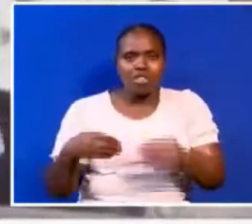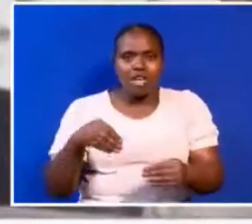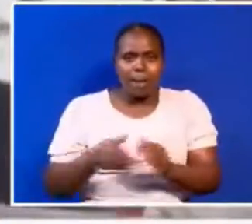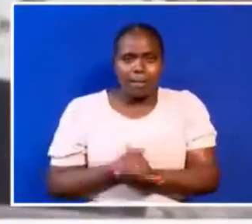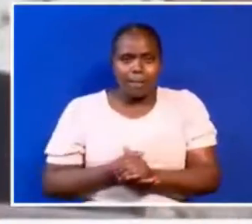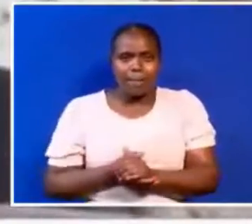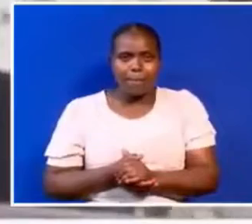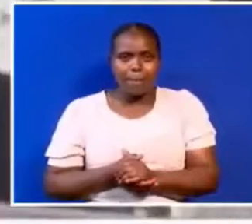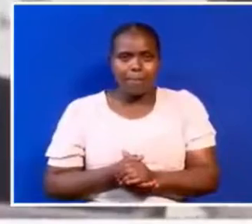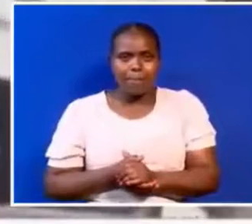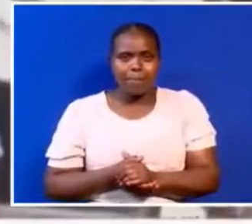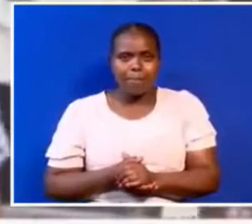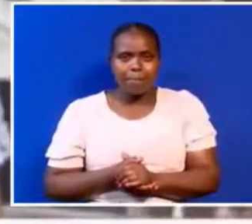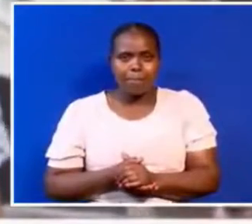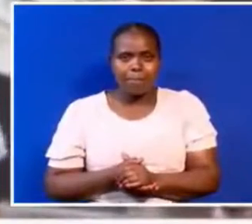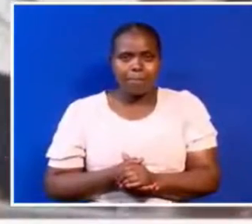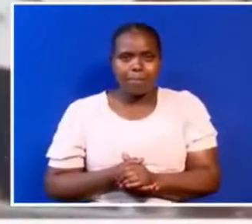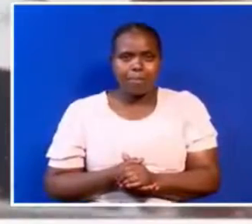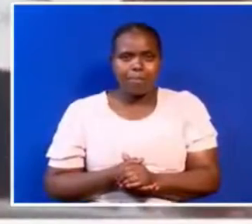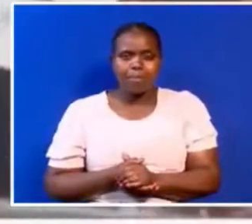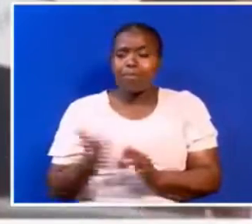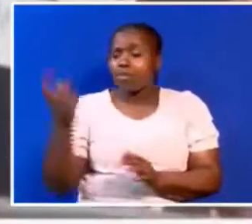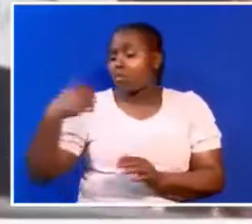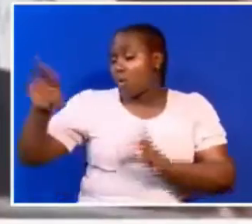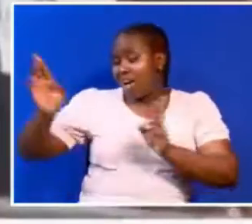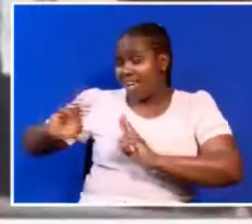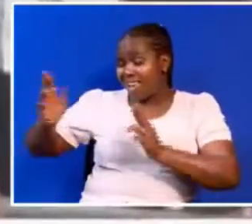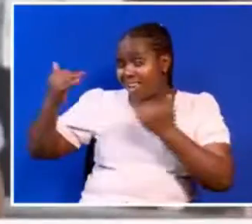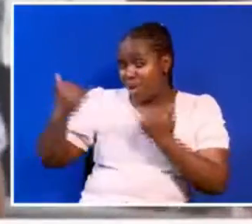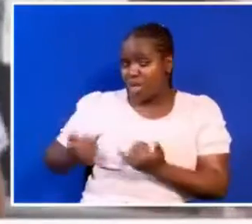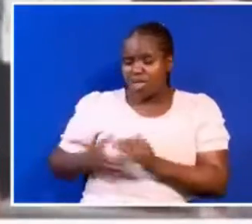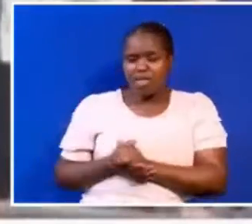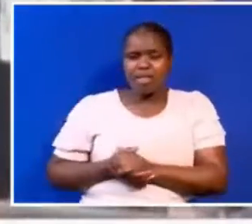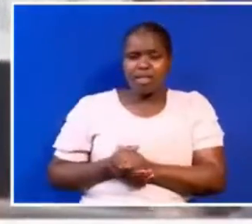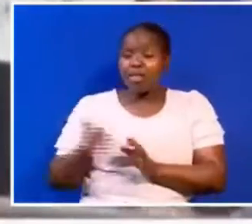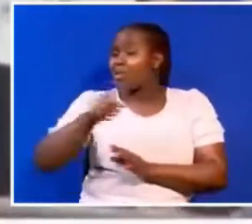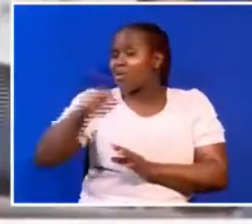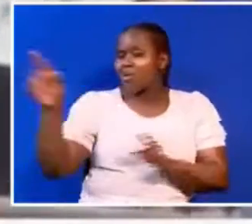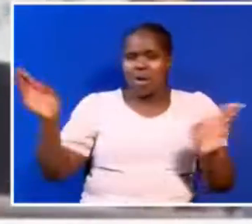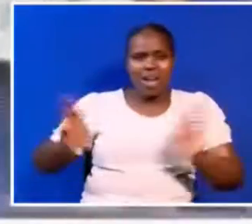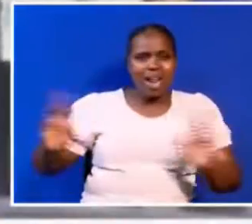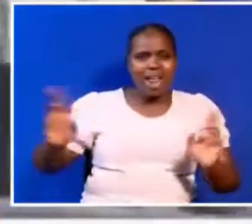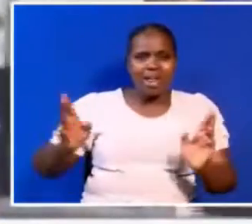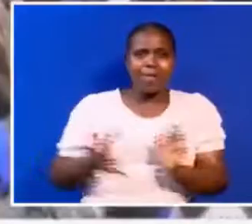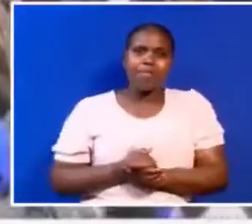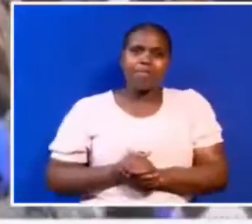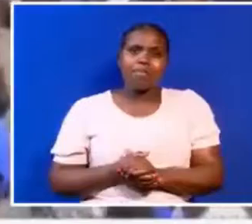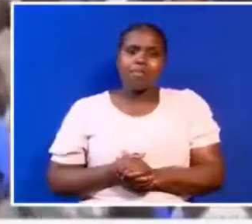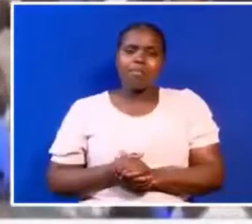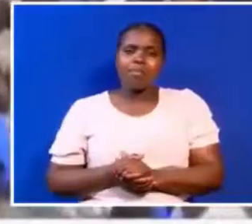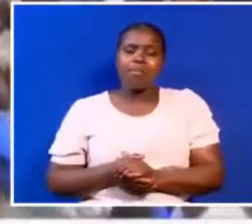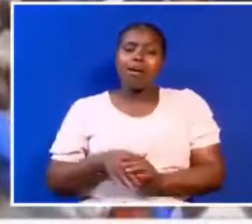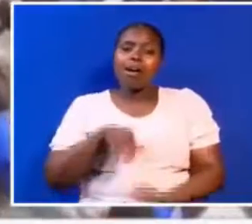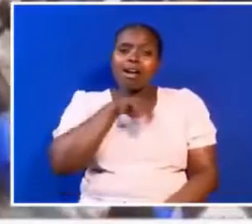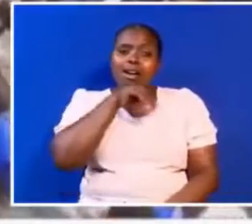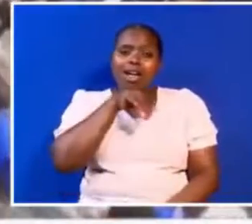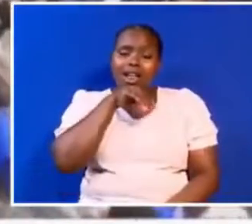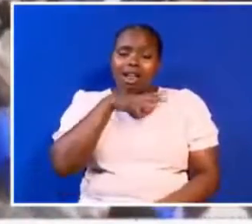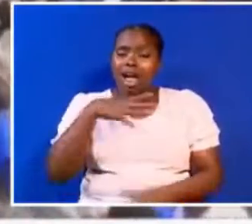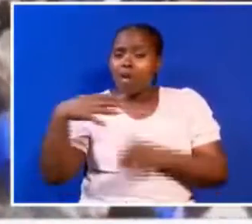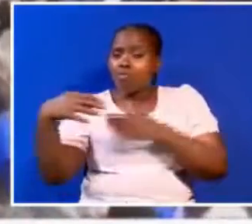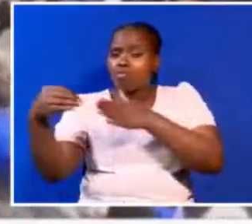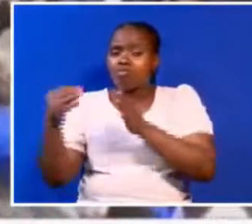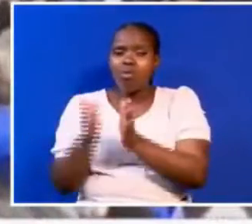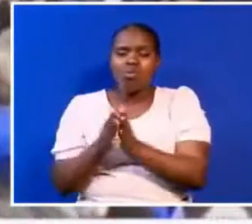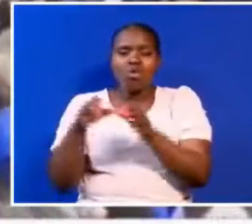mjini. Vijana, mko tayari? Mko tayari? Raila akiandamana